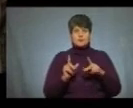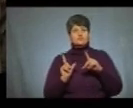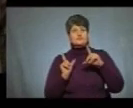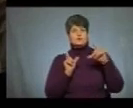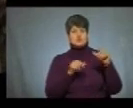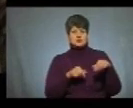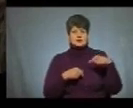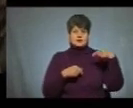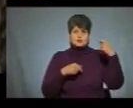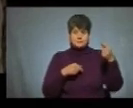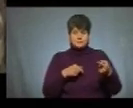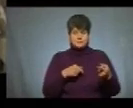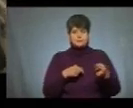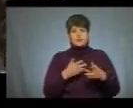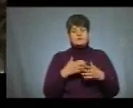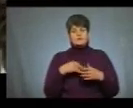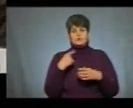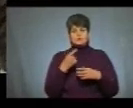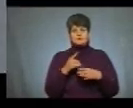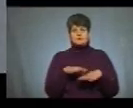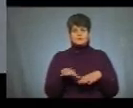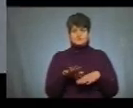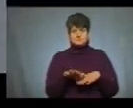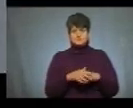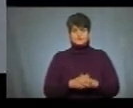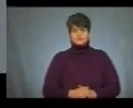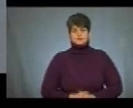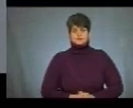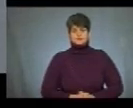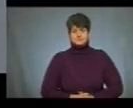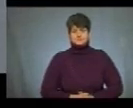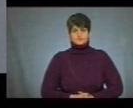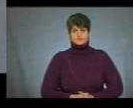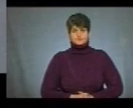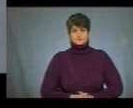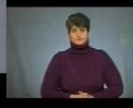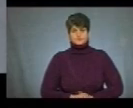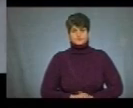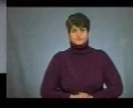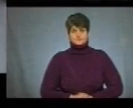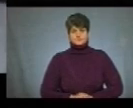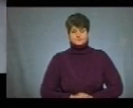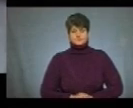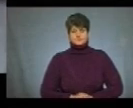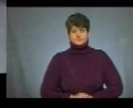нашу межі тимчасової окупованої території. Марія Котенко, новини.